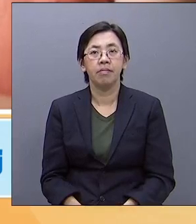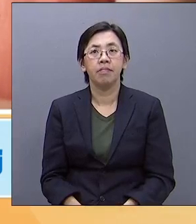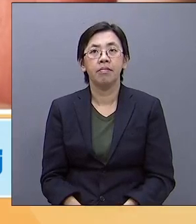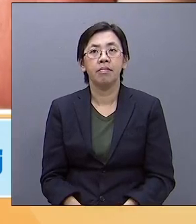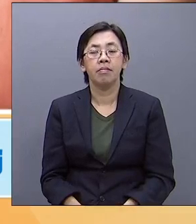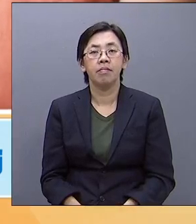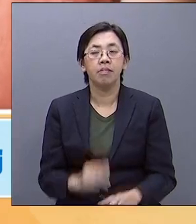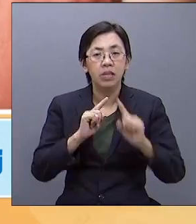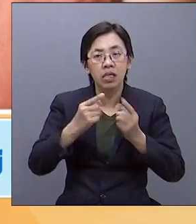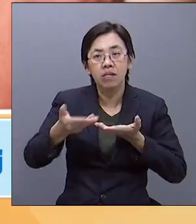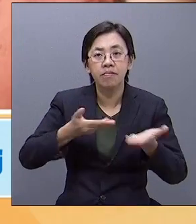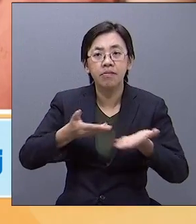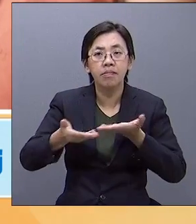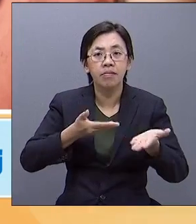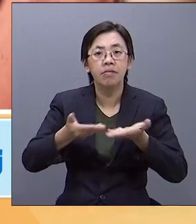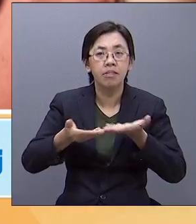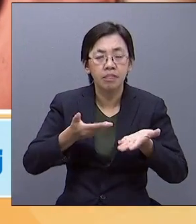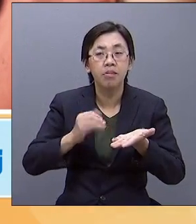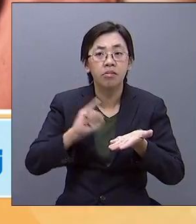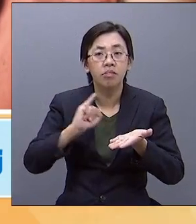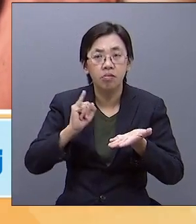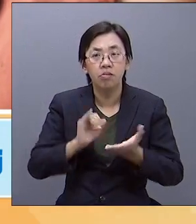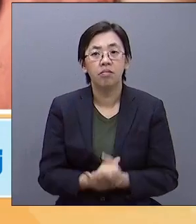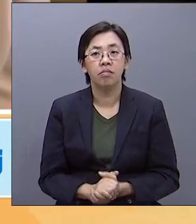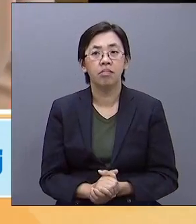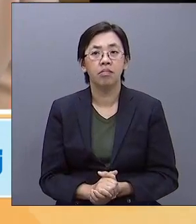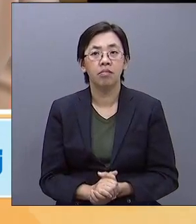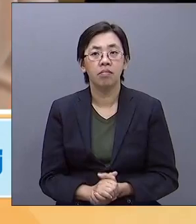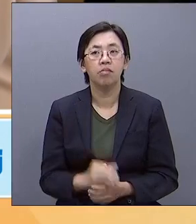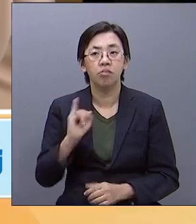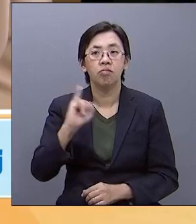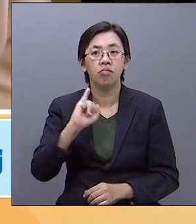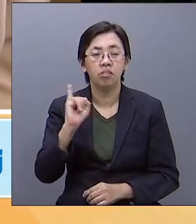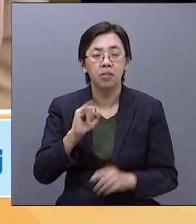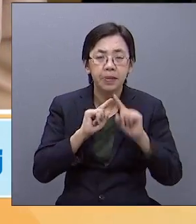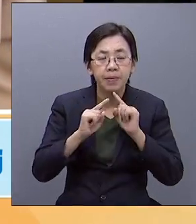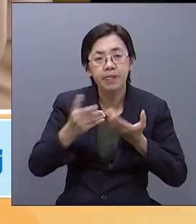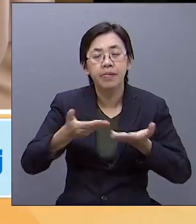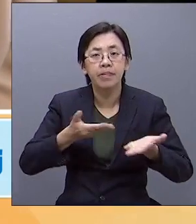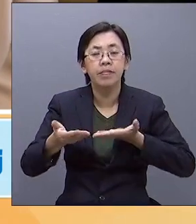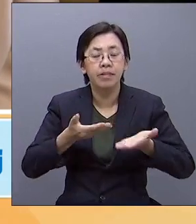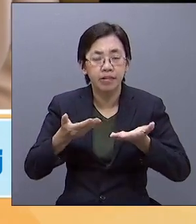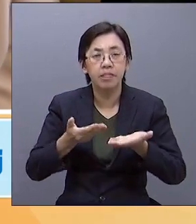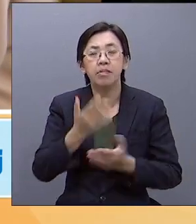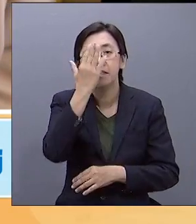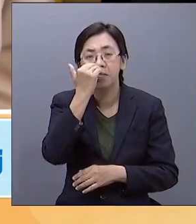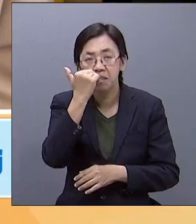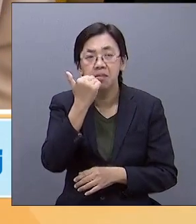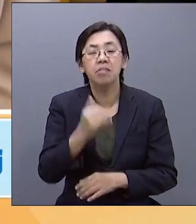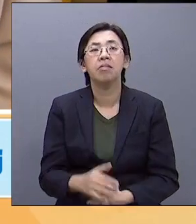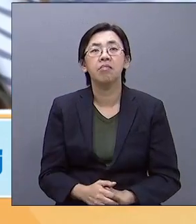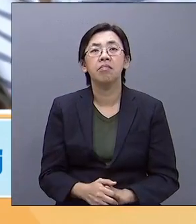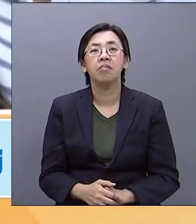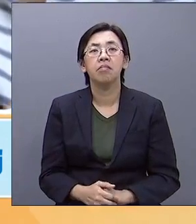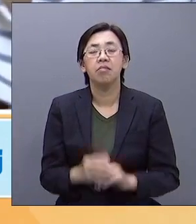เป็นการเจรจากันเบื้องต้นก่อนอะไรอย่างนี้ใช่ไหมฮะทนายครับ ถูกต้องครับก็คุยกันครับแต่ส่วนใหญ่คือศึกสงครามในสุดท้ายเนี่ย